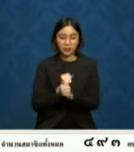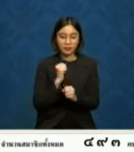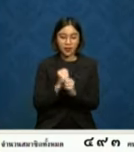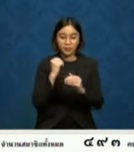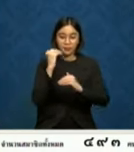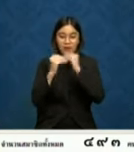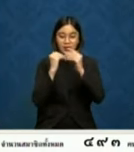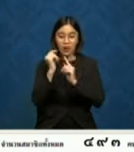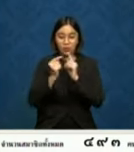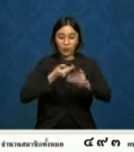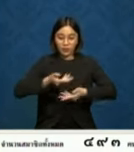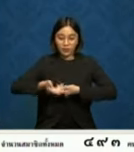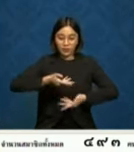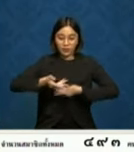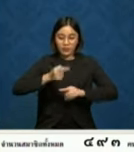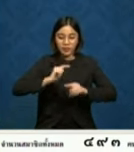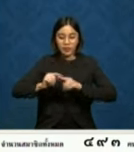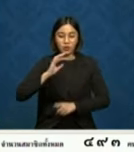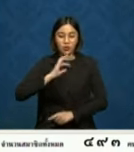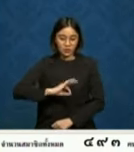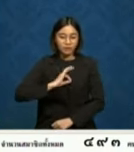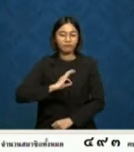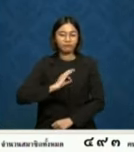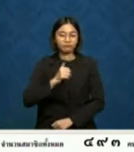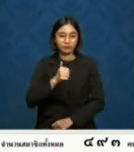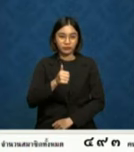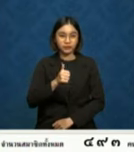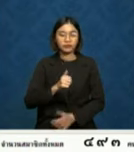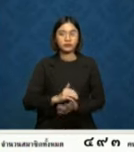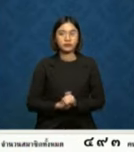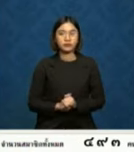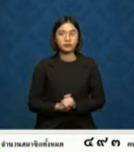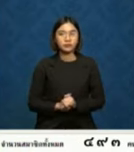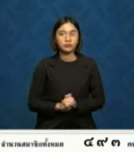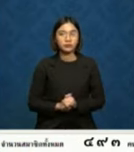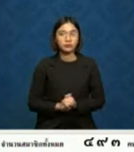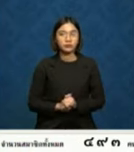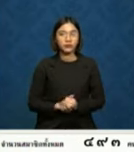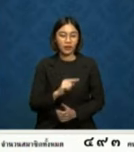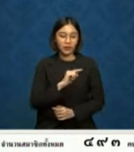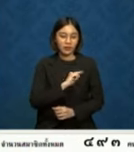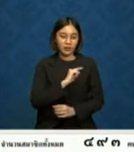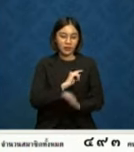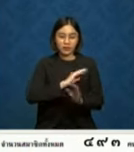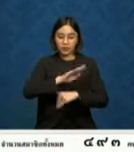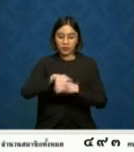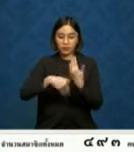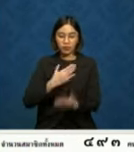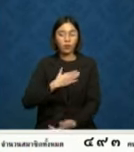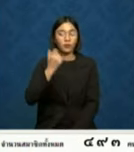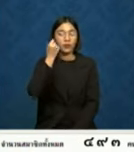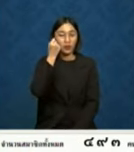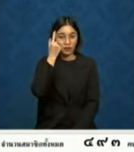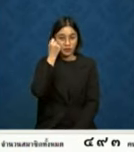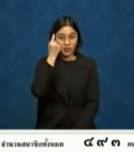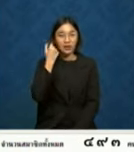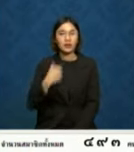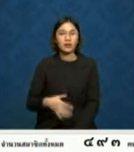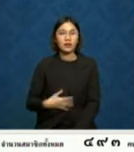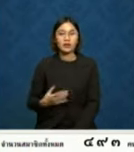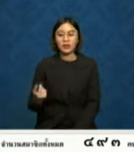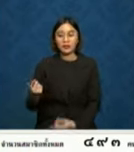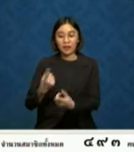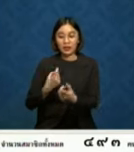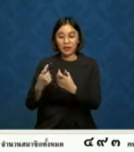การเจรจาไปอย่างน่าพึงพอใจนะครับซึ่งภารกิจทั้งหมดผมเข้าใจครับแล้วก็ได้รับโจทย์จากท่าน